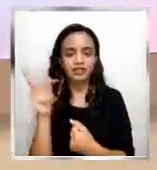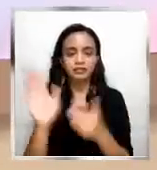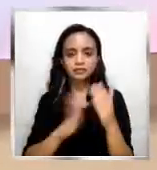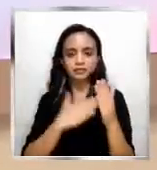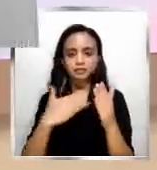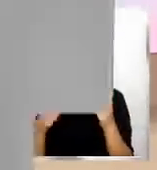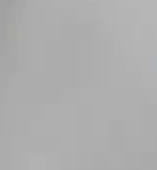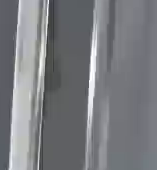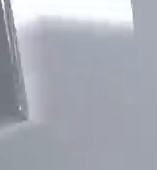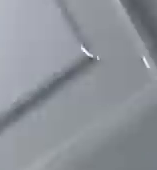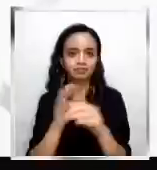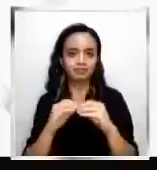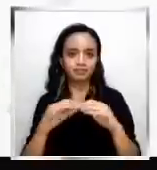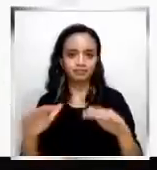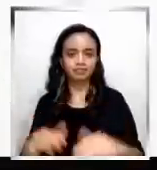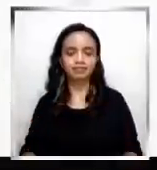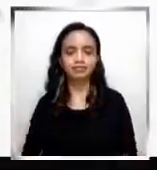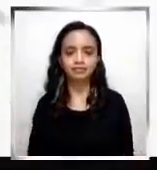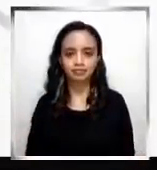Oida.